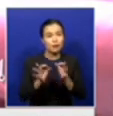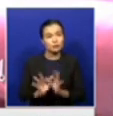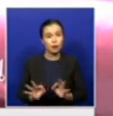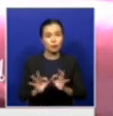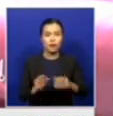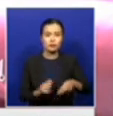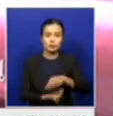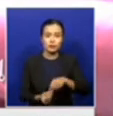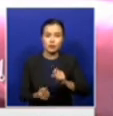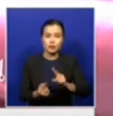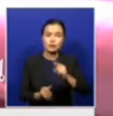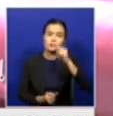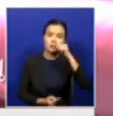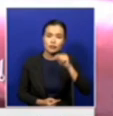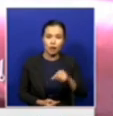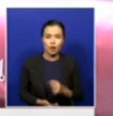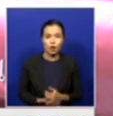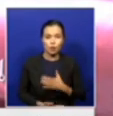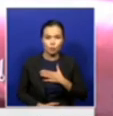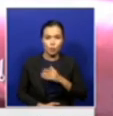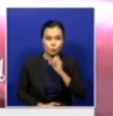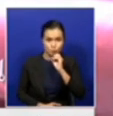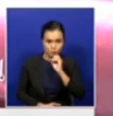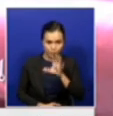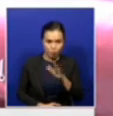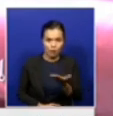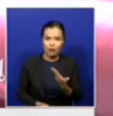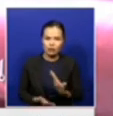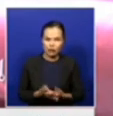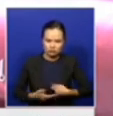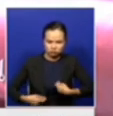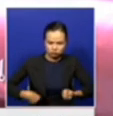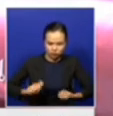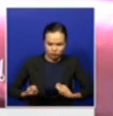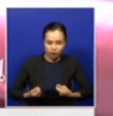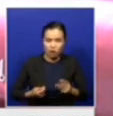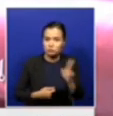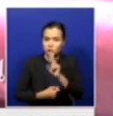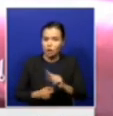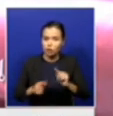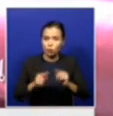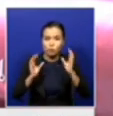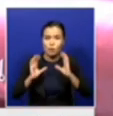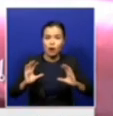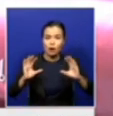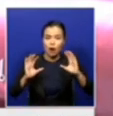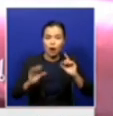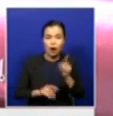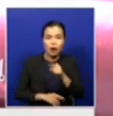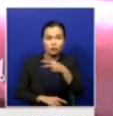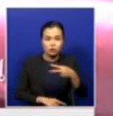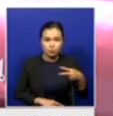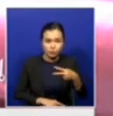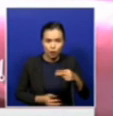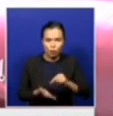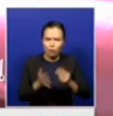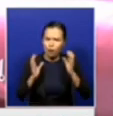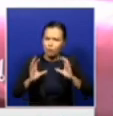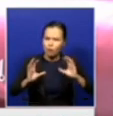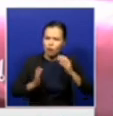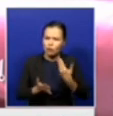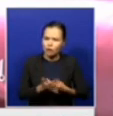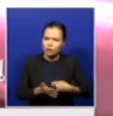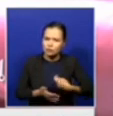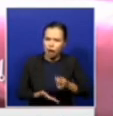กิจไทยที่ผมกราบเรียนมาเนี่ยซึ่งมาจากการใช้จ่ายภาครัฐเนี่ยนะครับที่ภาษาอังกฤษใช้คำว่า government spending เนี่ยมันมาจากเงิน